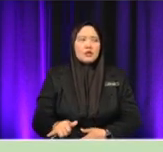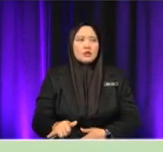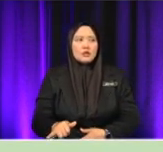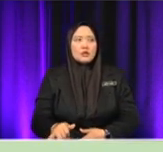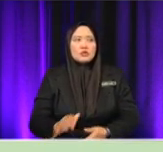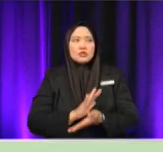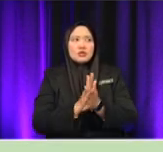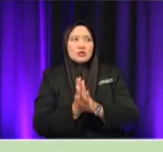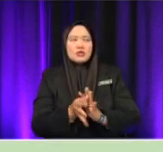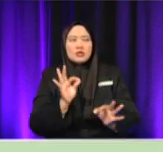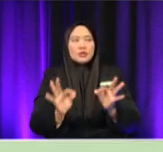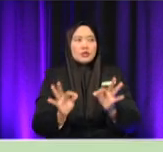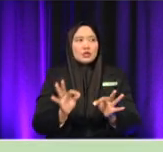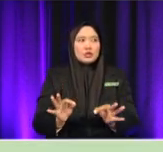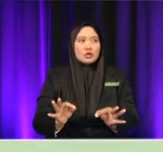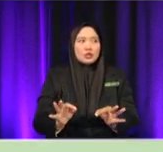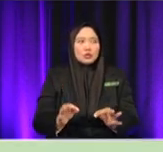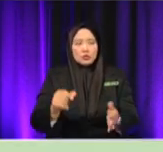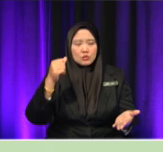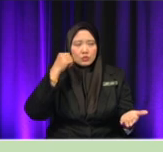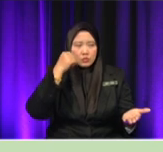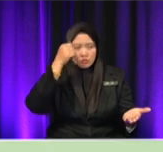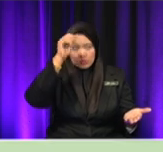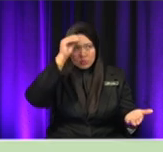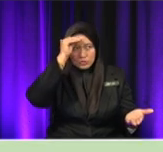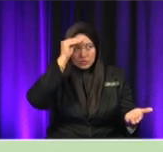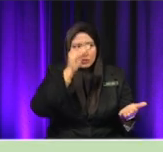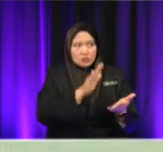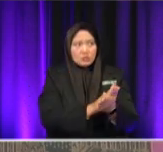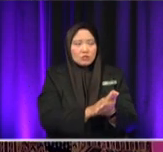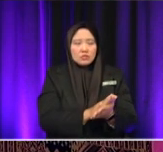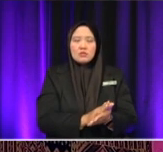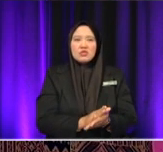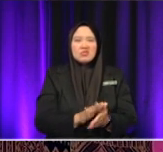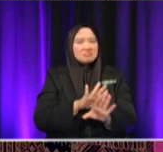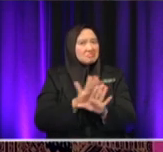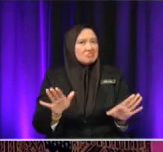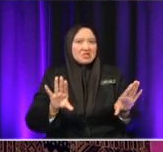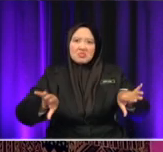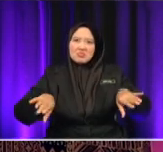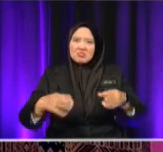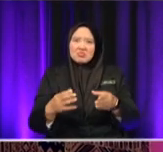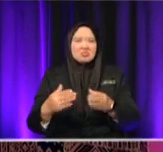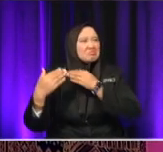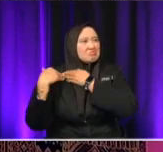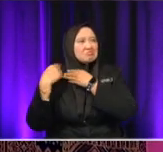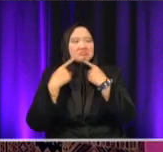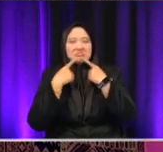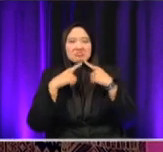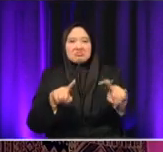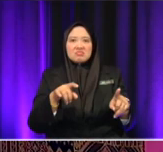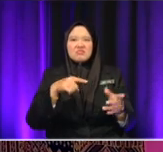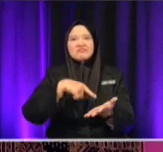melaksanakan tanggung jawab tersebut tadi kita belajar tentang 5 tanggung jawab suami kalau suami tak buat apa yang berlaku